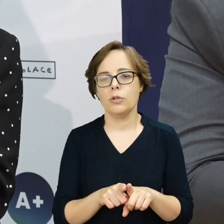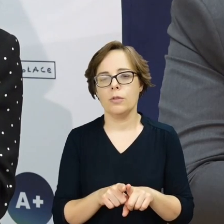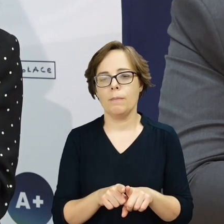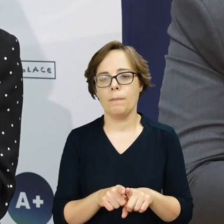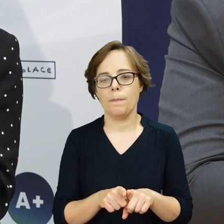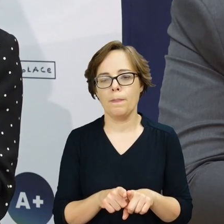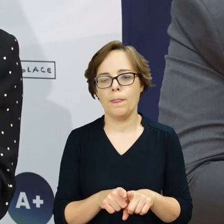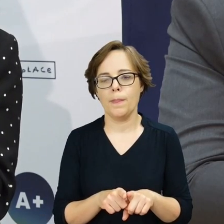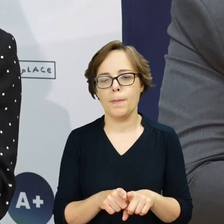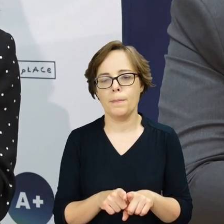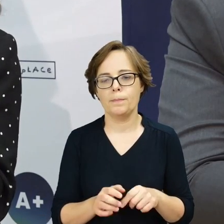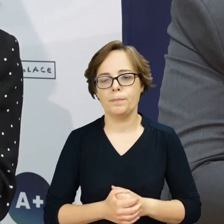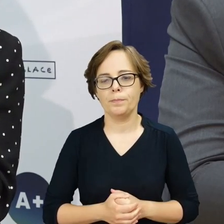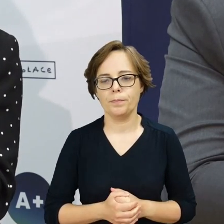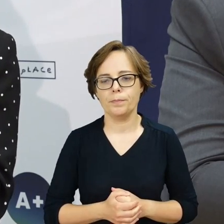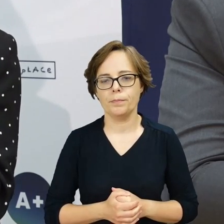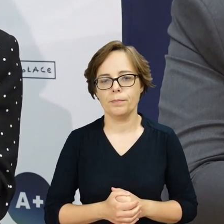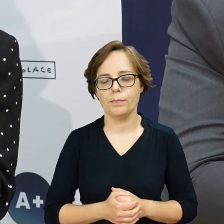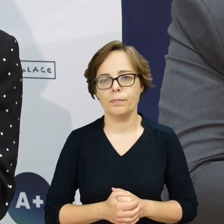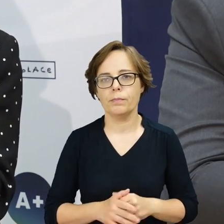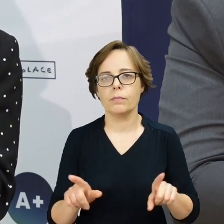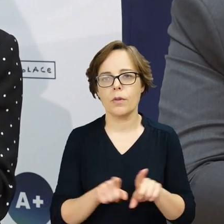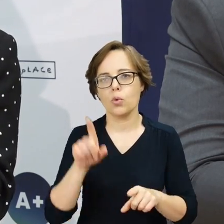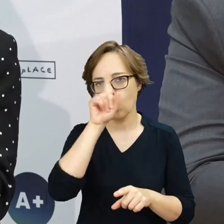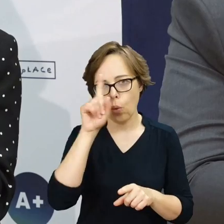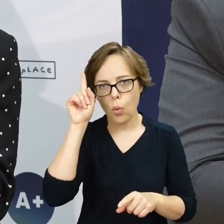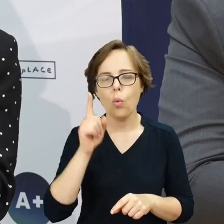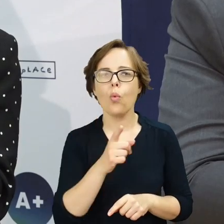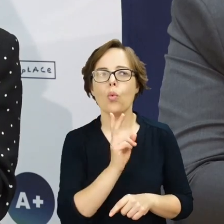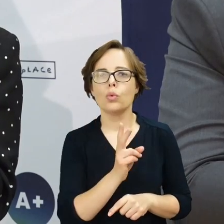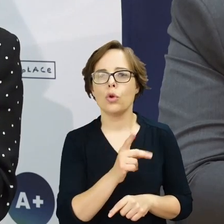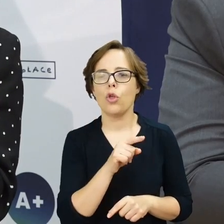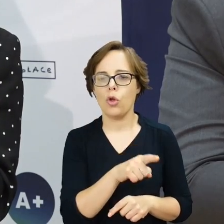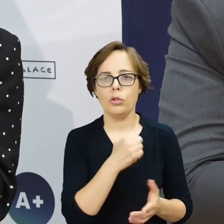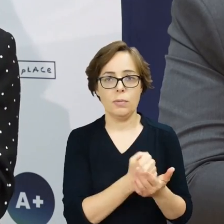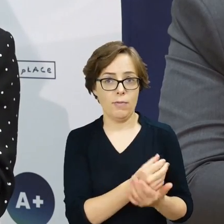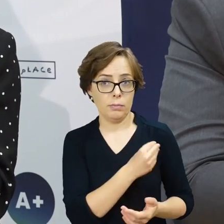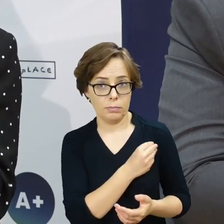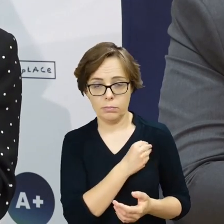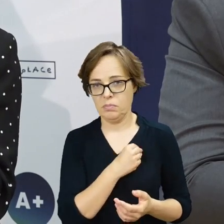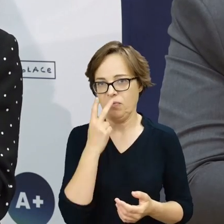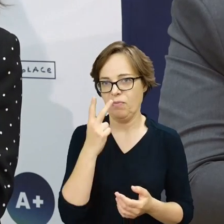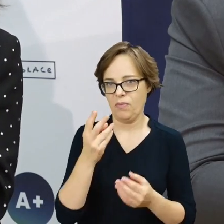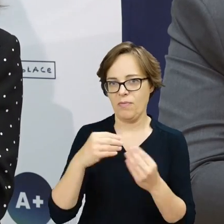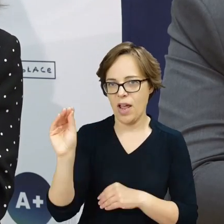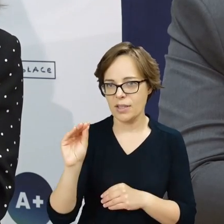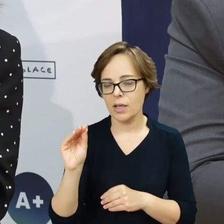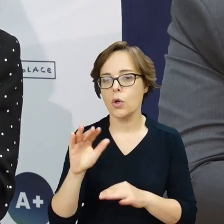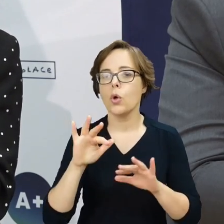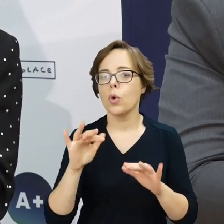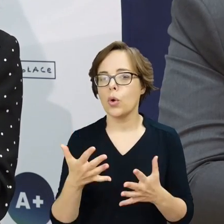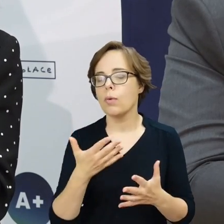przez ludzi zgłaszających nam te sprawy, czyli brak